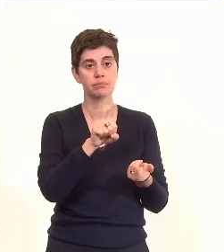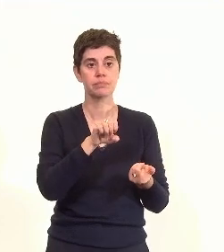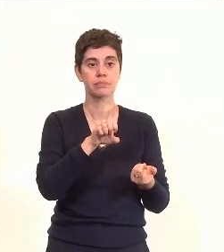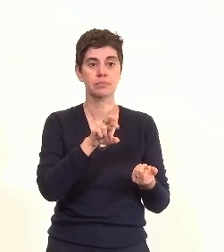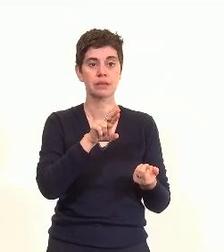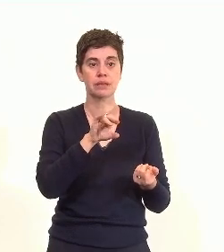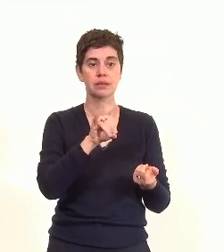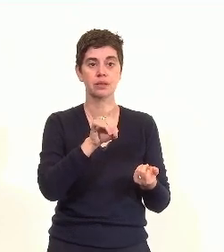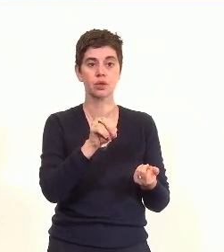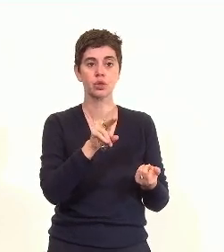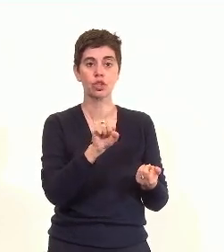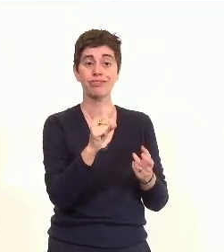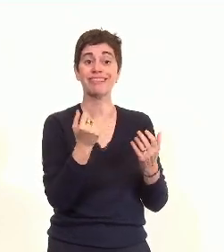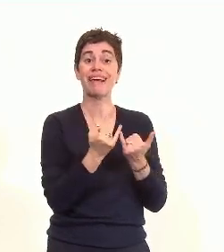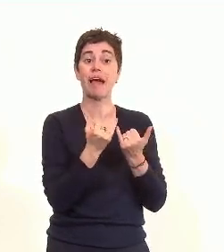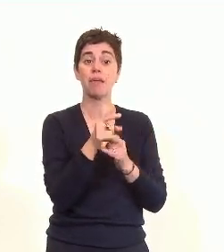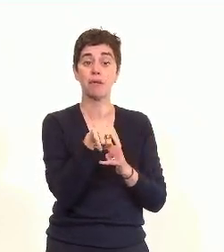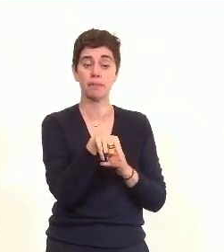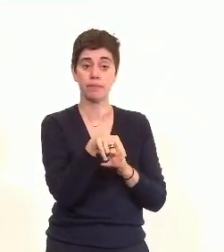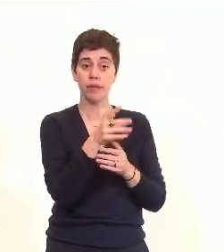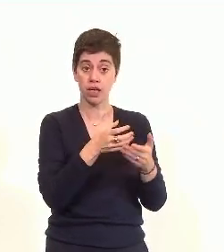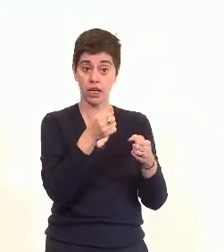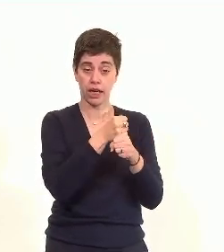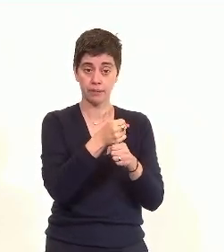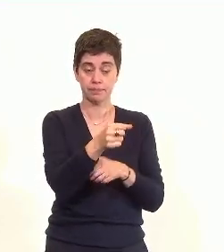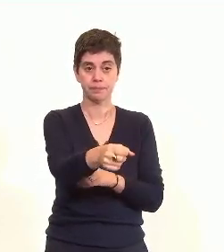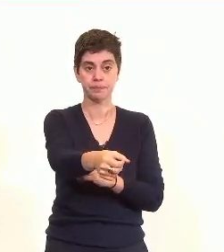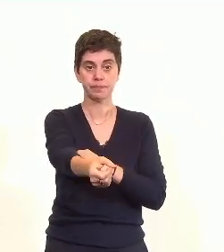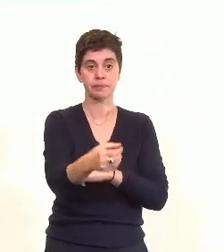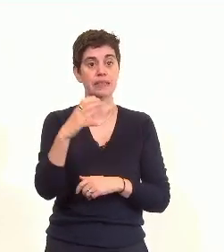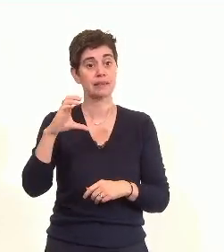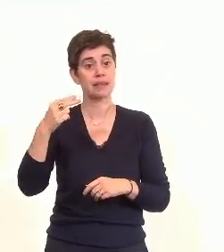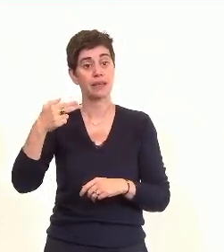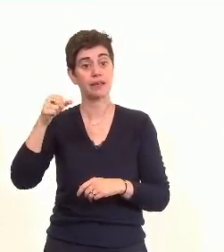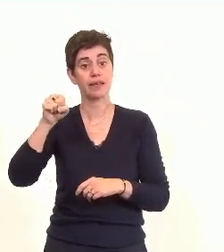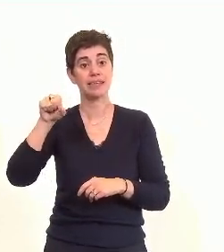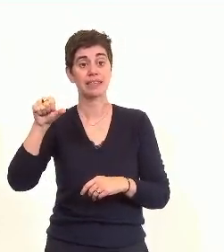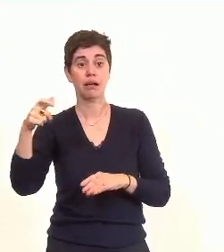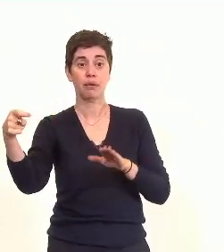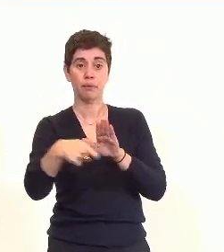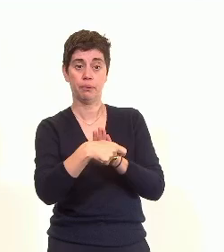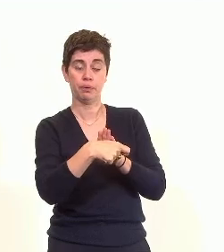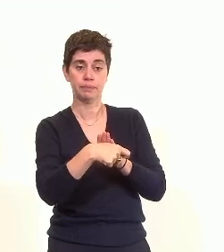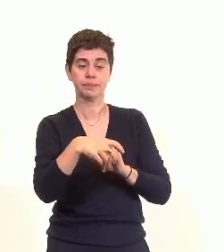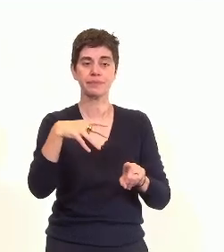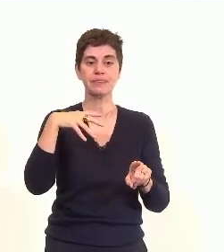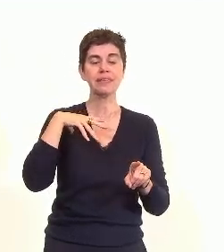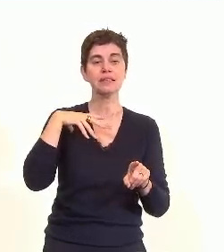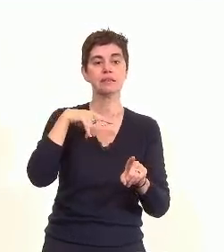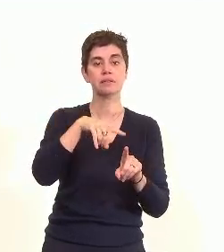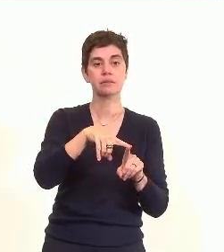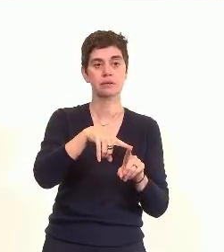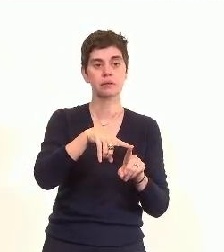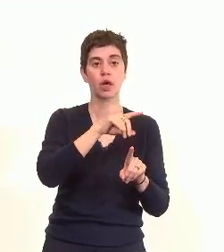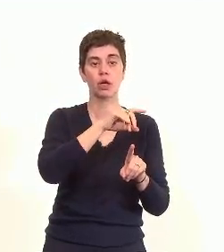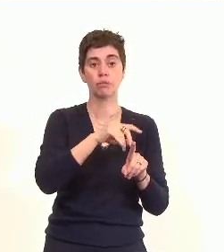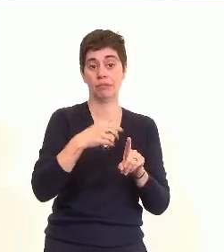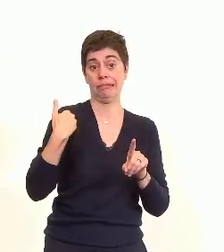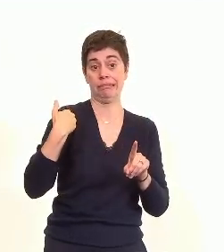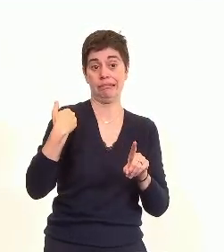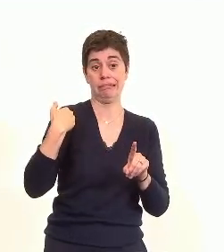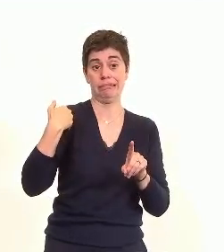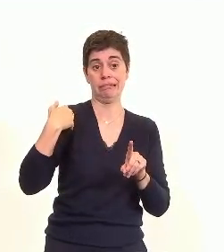conçu. Alors dans l'appel à projet qui nous concerne, celui qui a été soutenu par la CNSA, c'est les 2 versions, je dirais, les plus récentes de ce